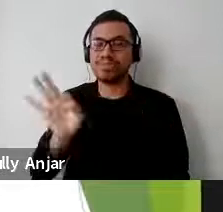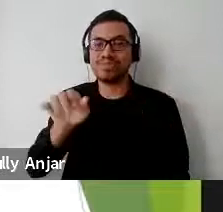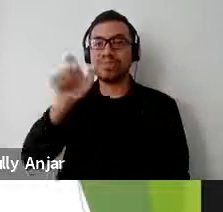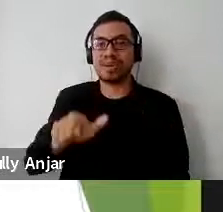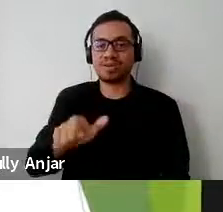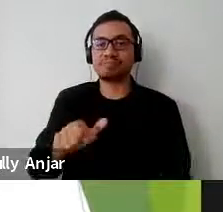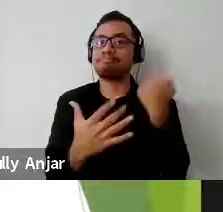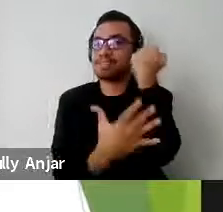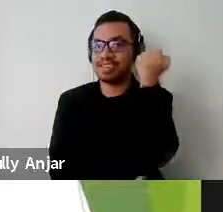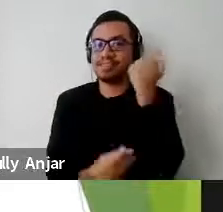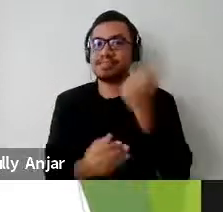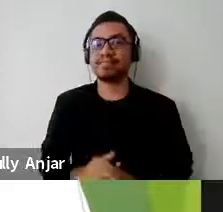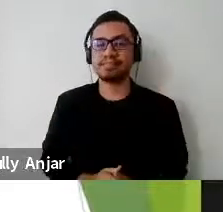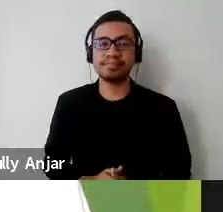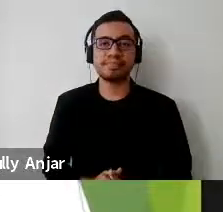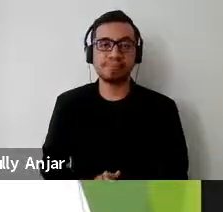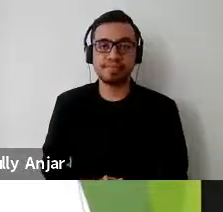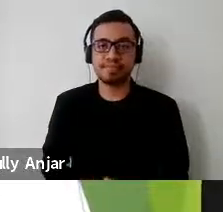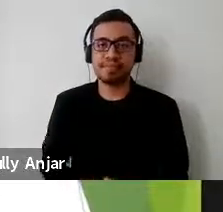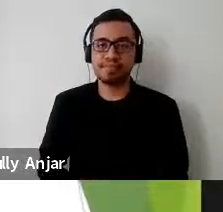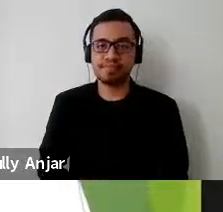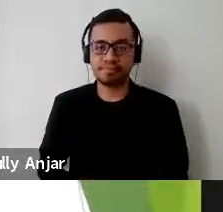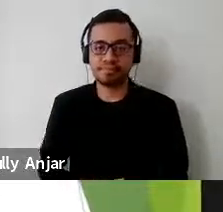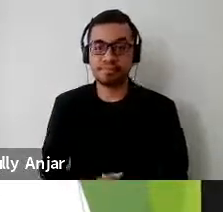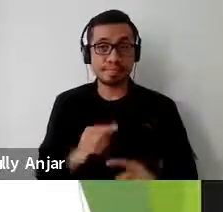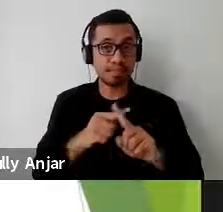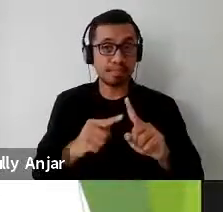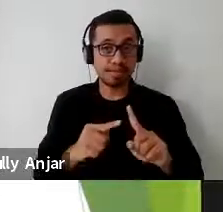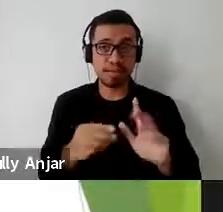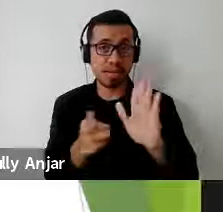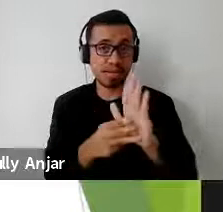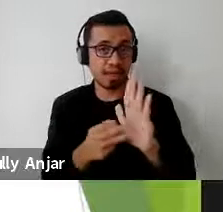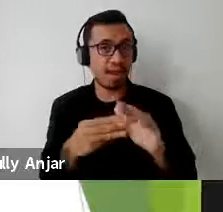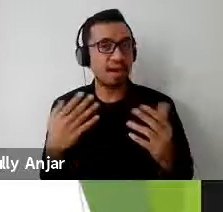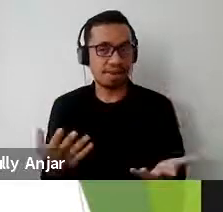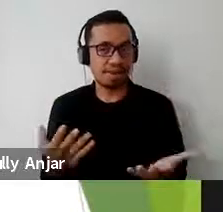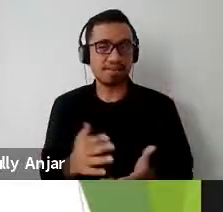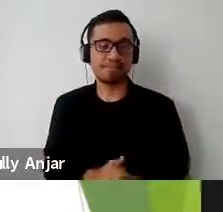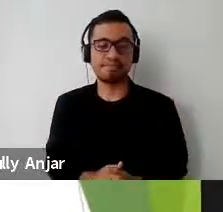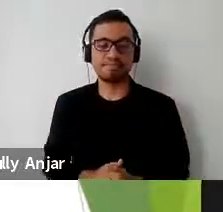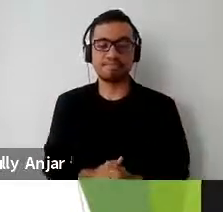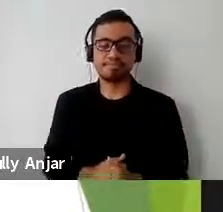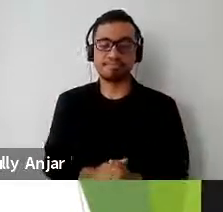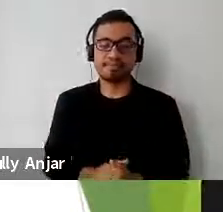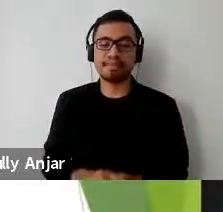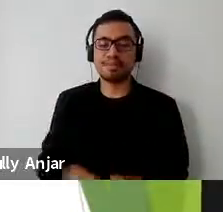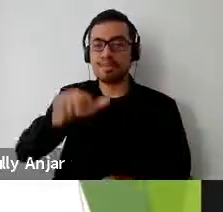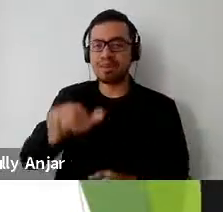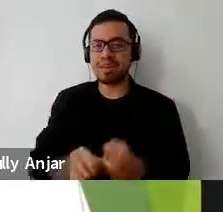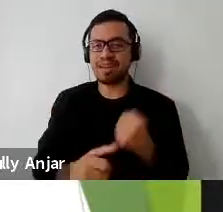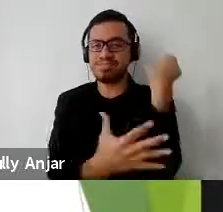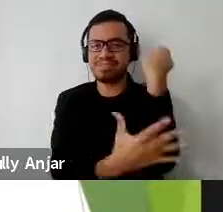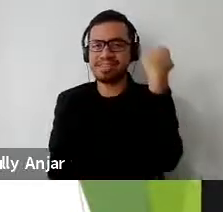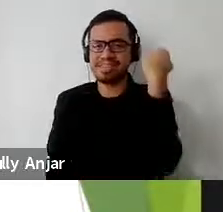475.720. Ya. Nah, persoalannya adalah bagaimana kita akan mengurangi kemiskinan yang sekarang